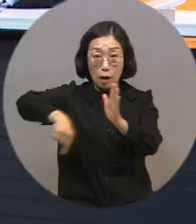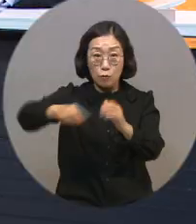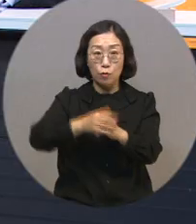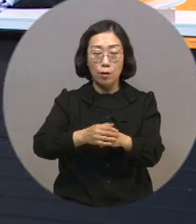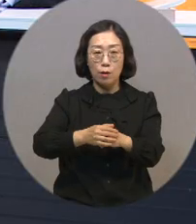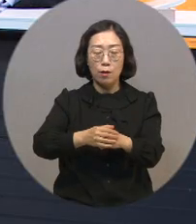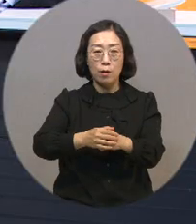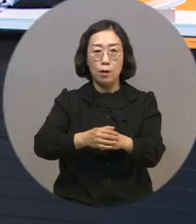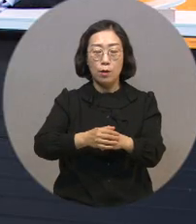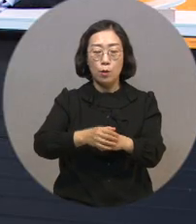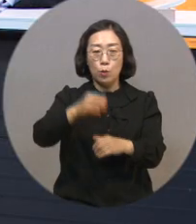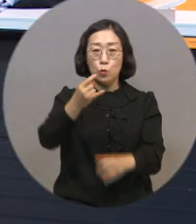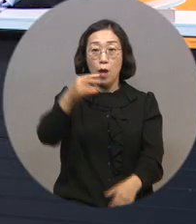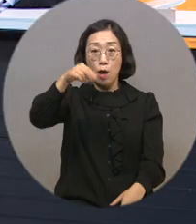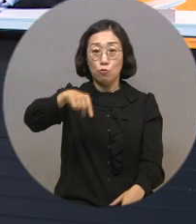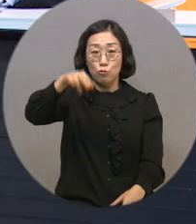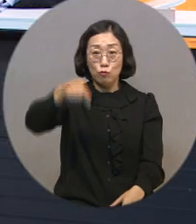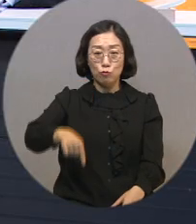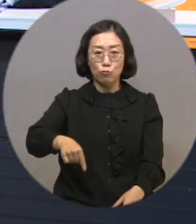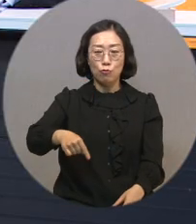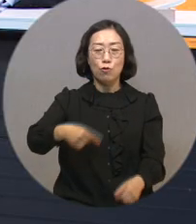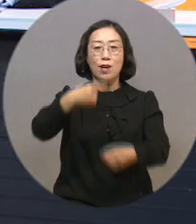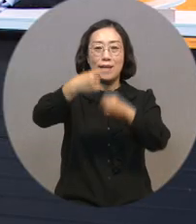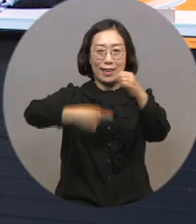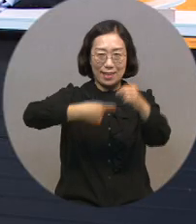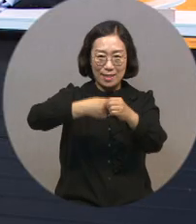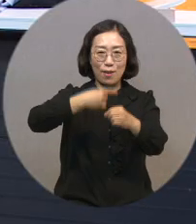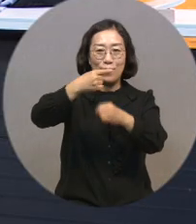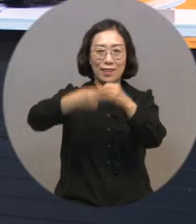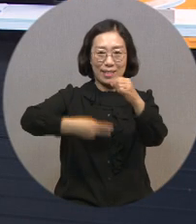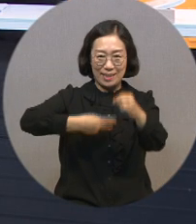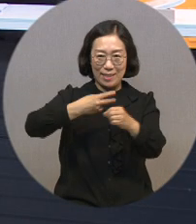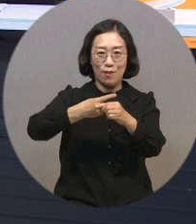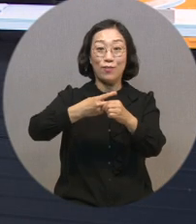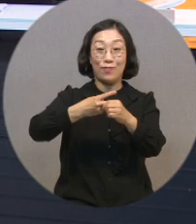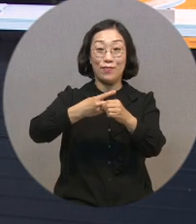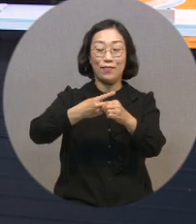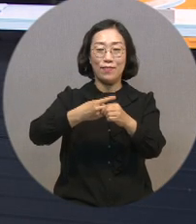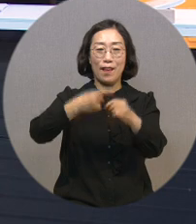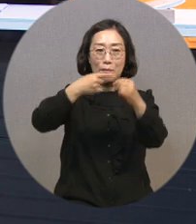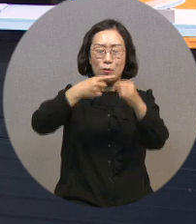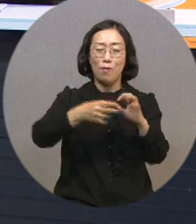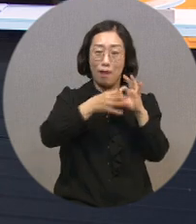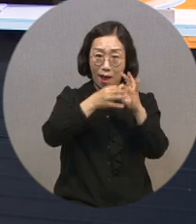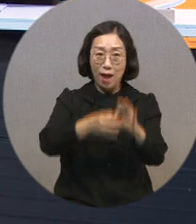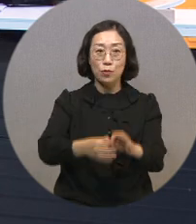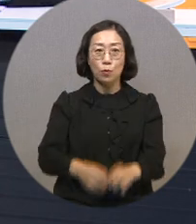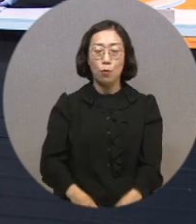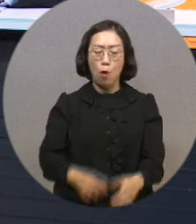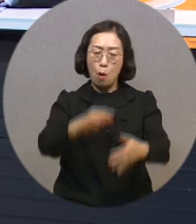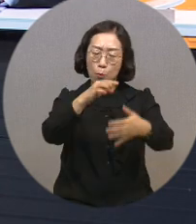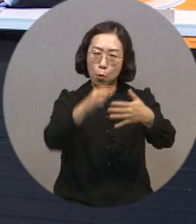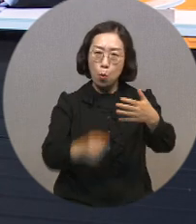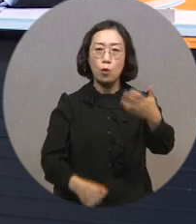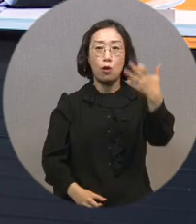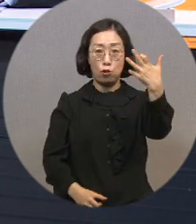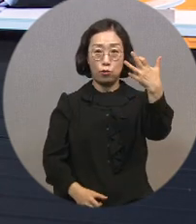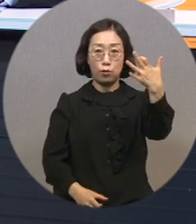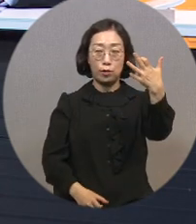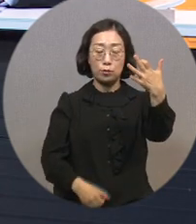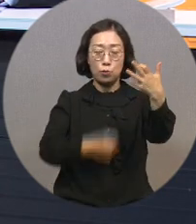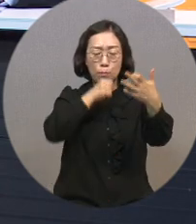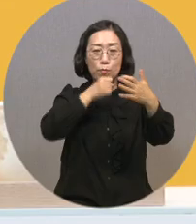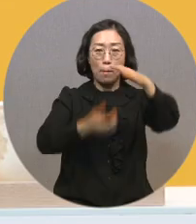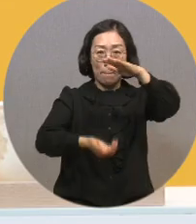예. 2년 연속 받는다는 것은 쉽지 않거든요. 네. 18개 지표에서 전부 만점을 받는다는 것은 쉽지